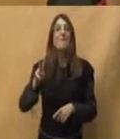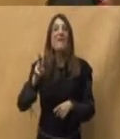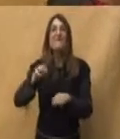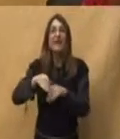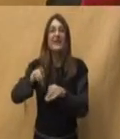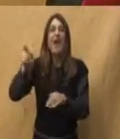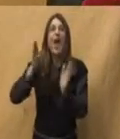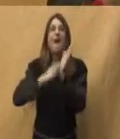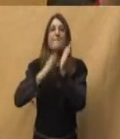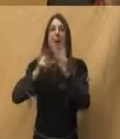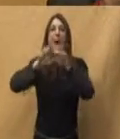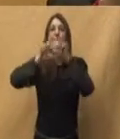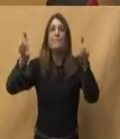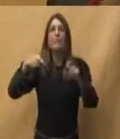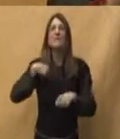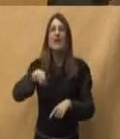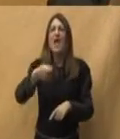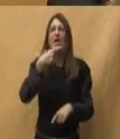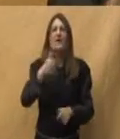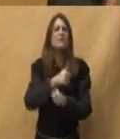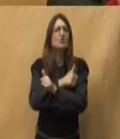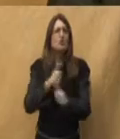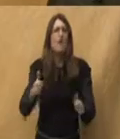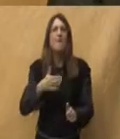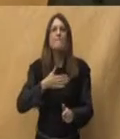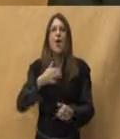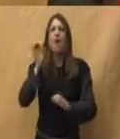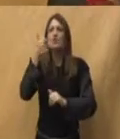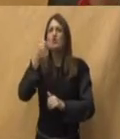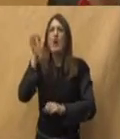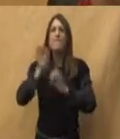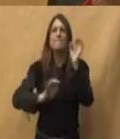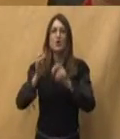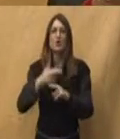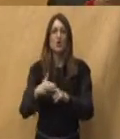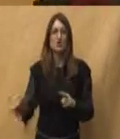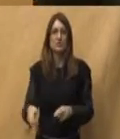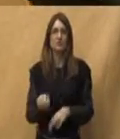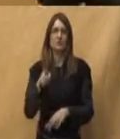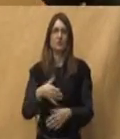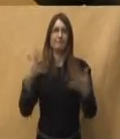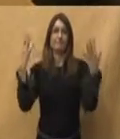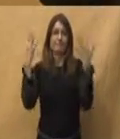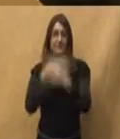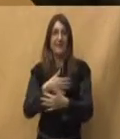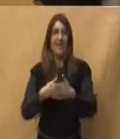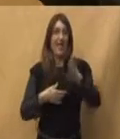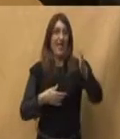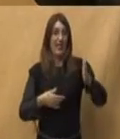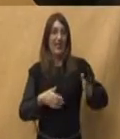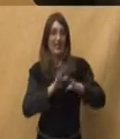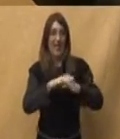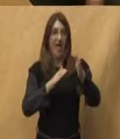Ja jedem odličnu organsku, moje povrće je 100% čisto. Pazite koja je to zabluda. S lijeve, desne strane, ko dobro